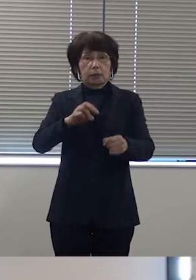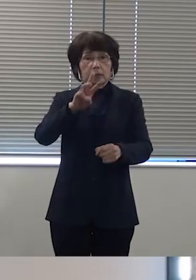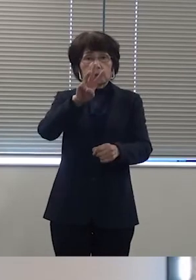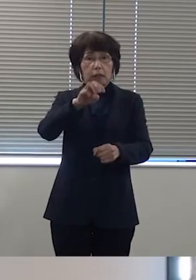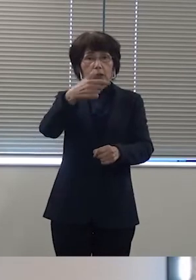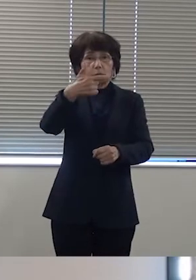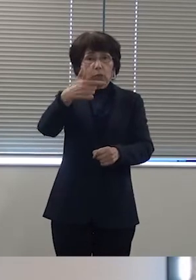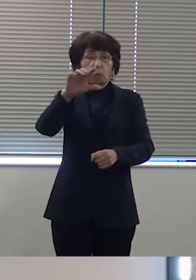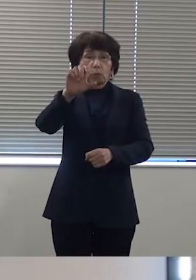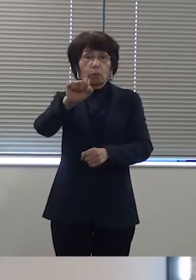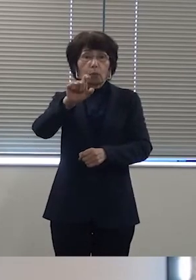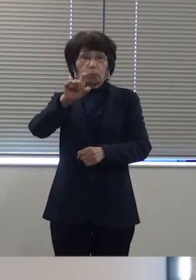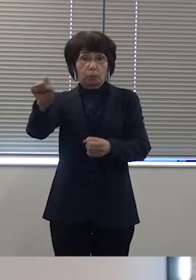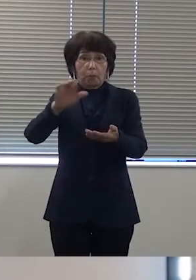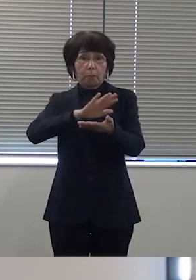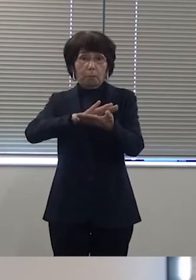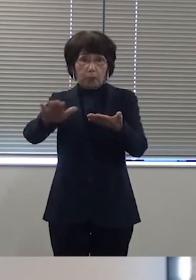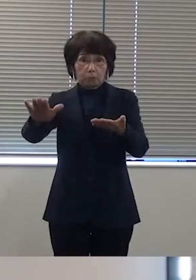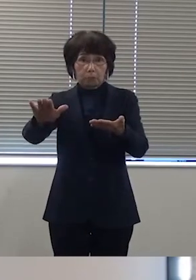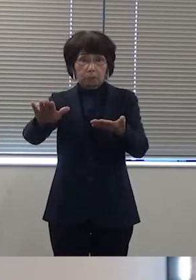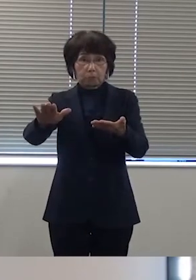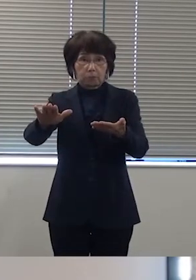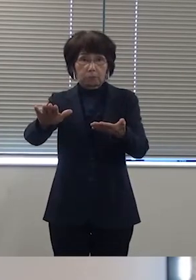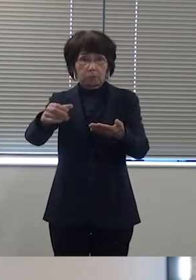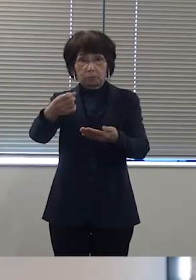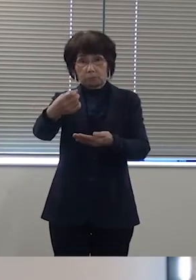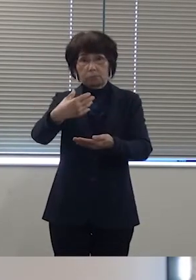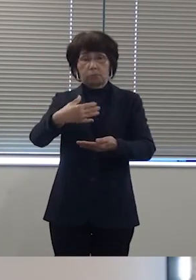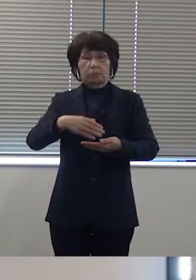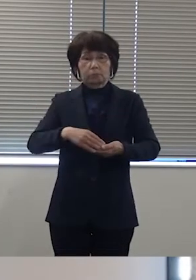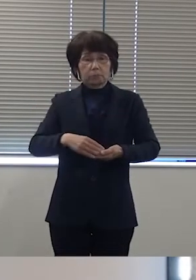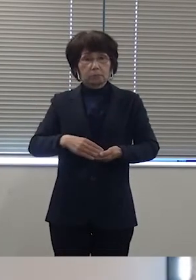合 ったんですか？あくまでも予算ベースなので、